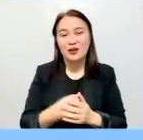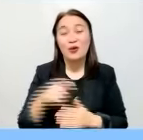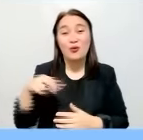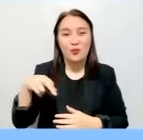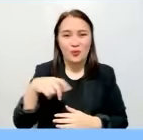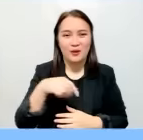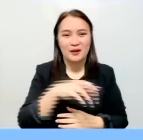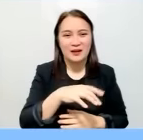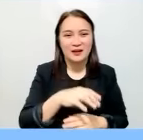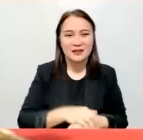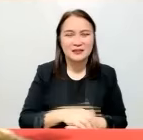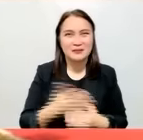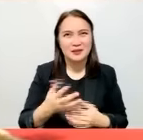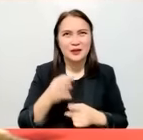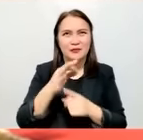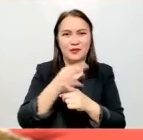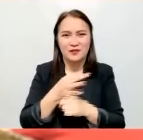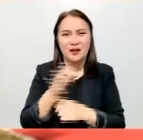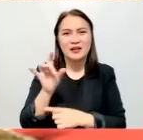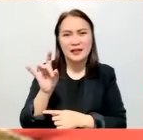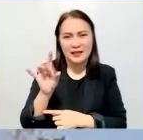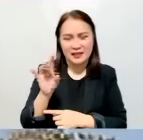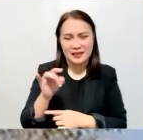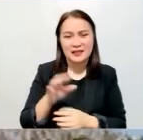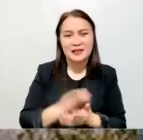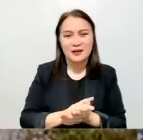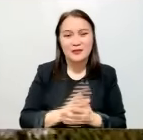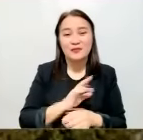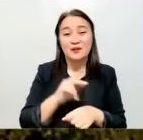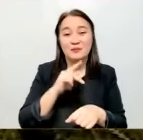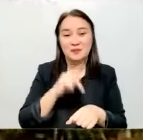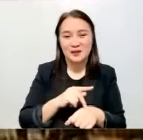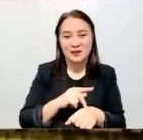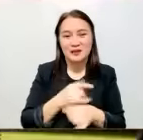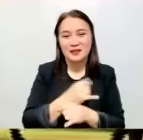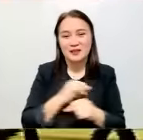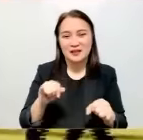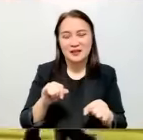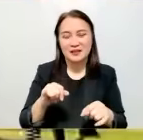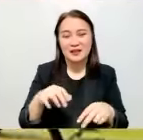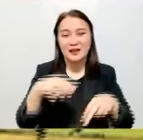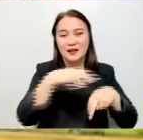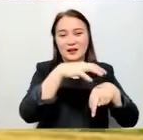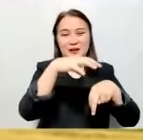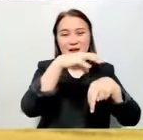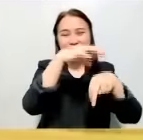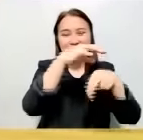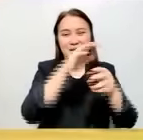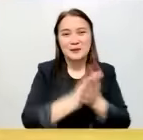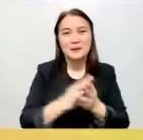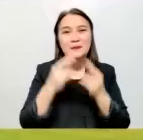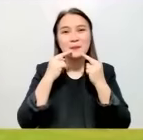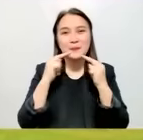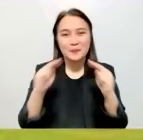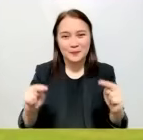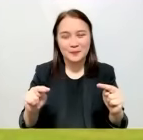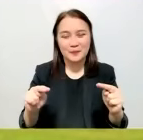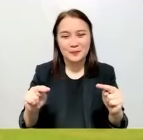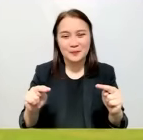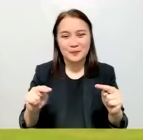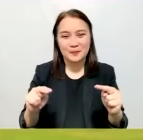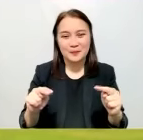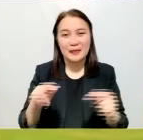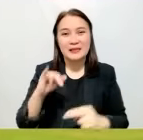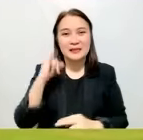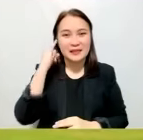Tatagal hanggang February 18 ang Philippine International Hot Air Balloon Fiesta. Nagbabalita mula sa frontline, Ian